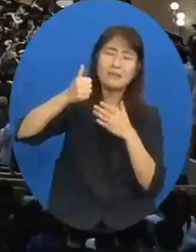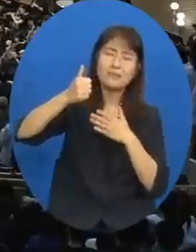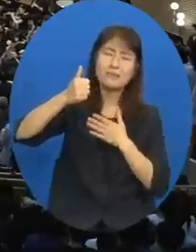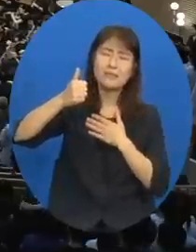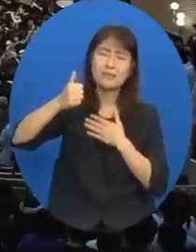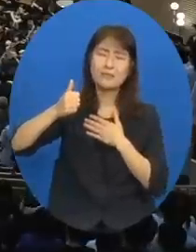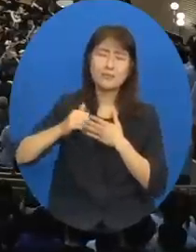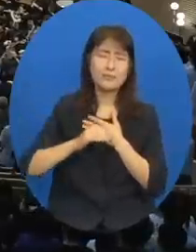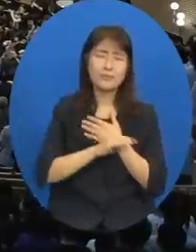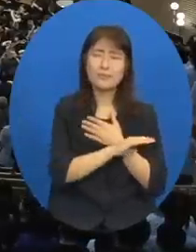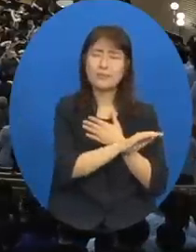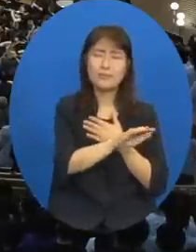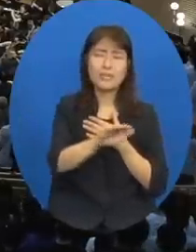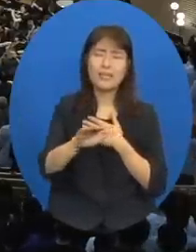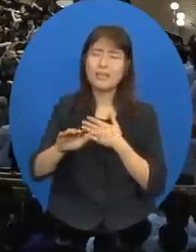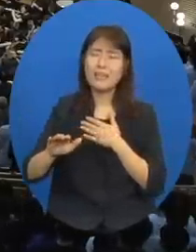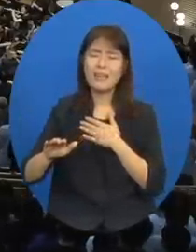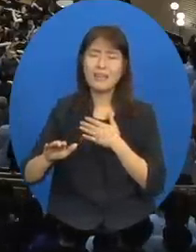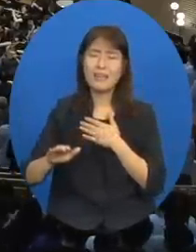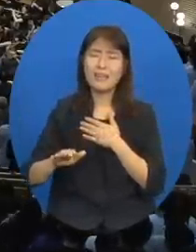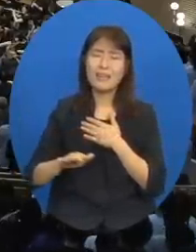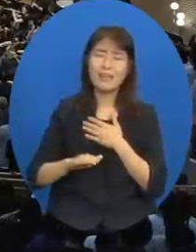하나님은 우리의